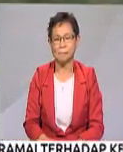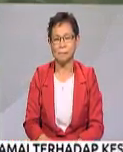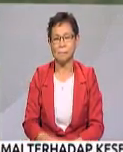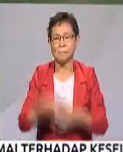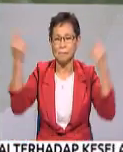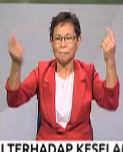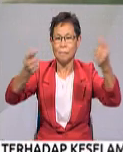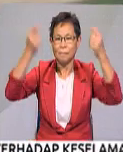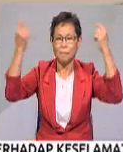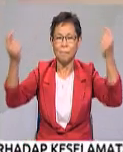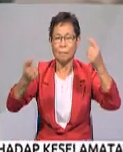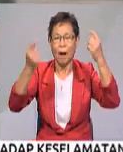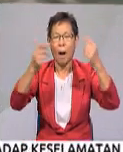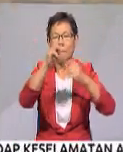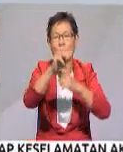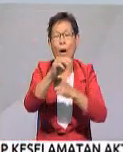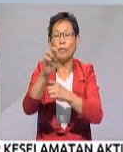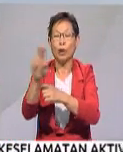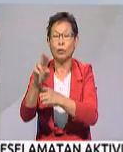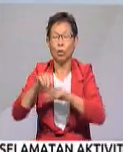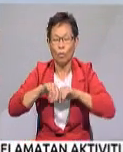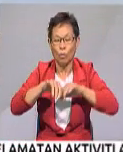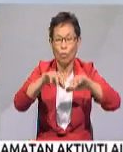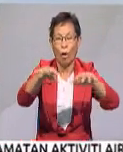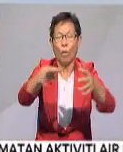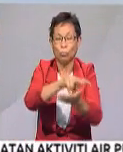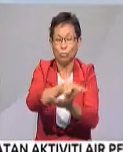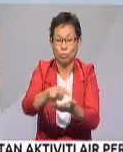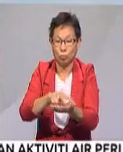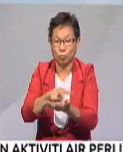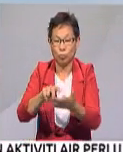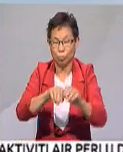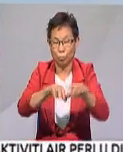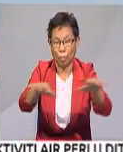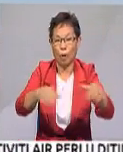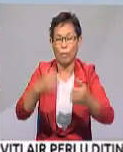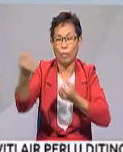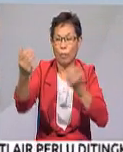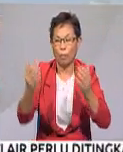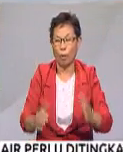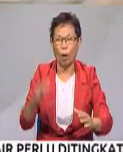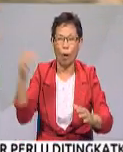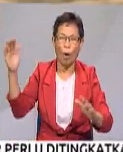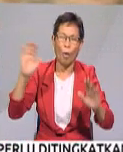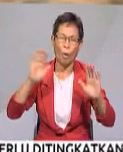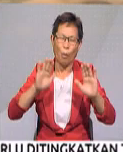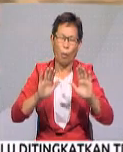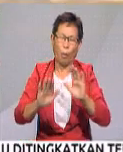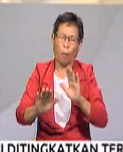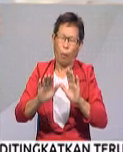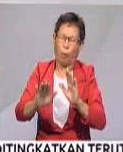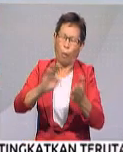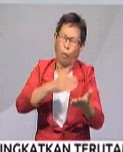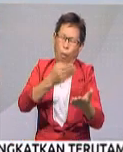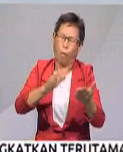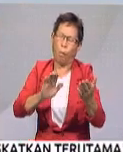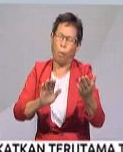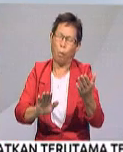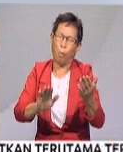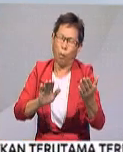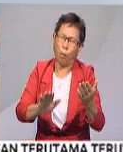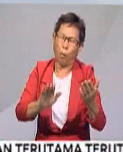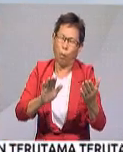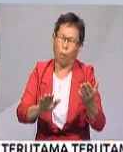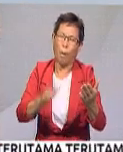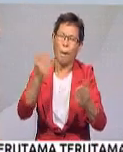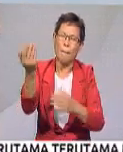Sempena sambutan Maulid Rasul semalam tular di laman sosial apabila sekumpulan pemandu lori trailer membunyikan horn secara berirama. Ia persis selawat